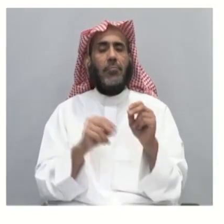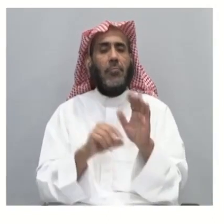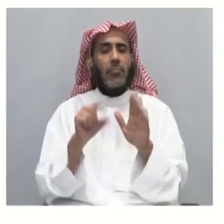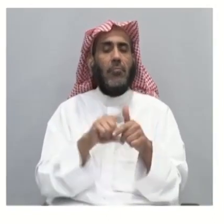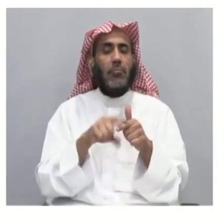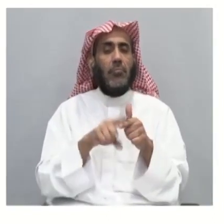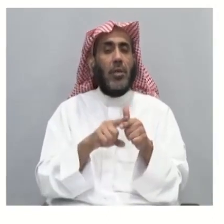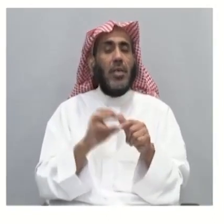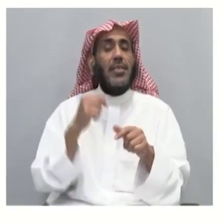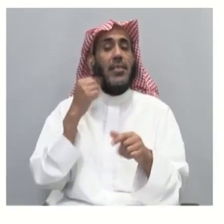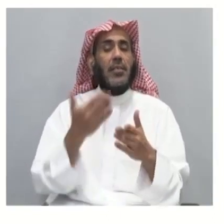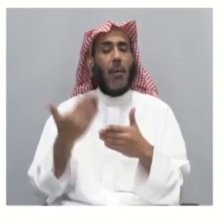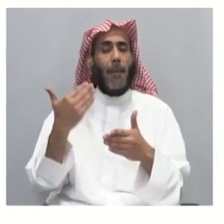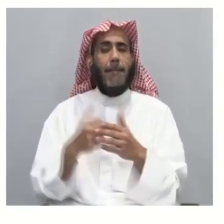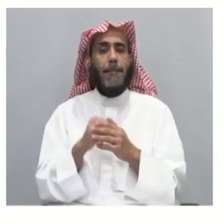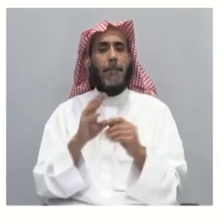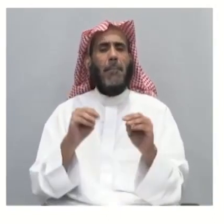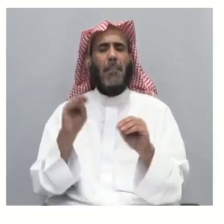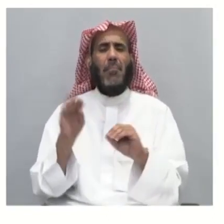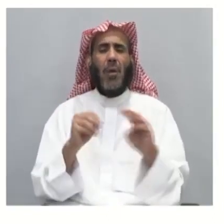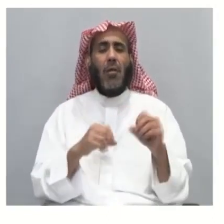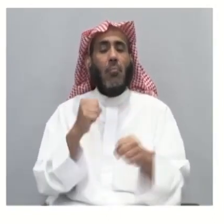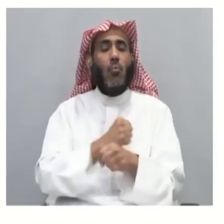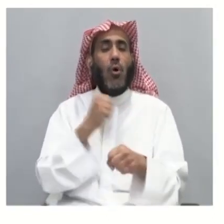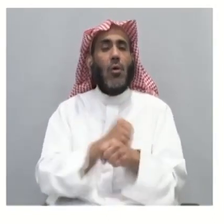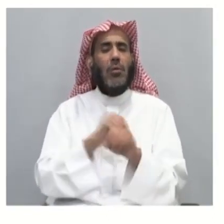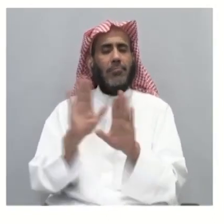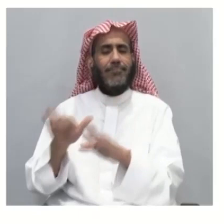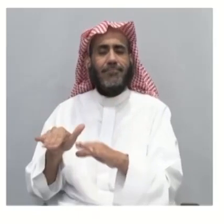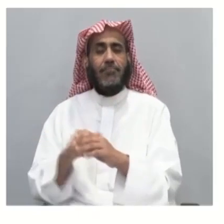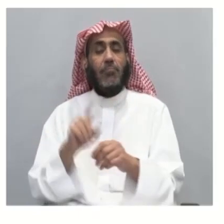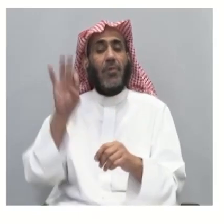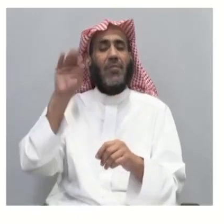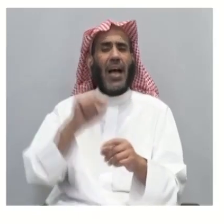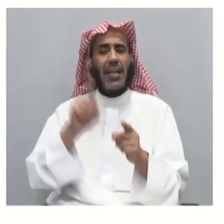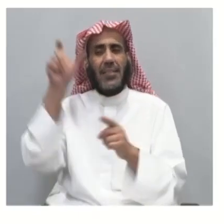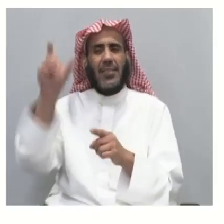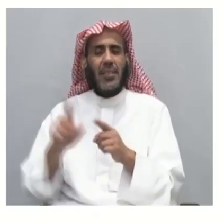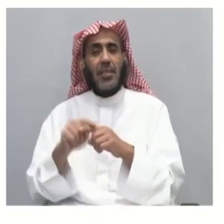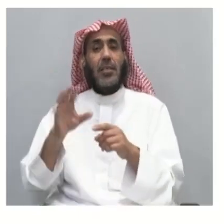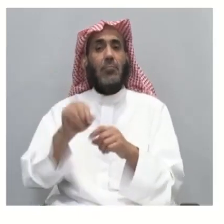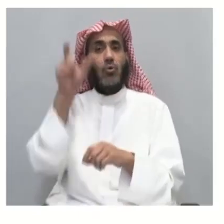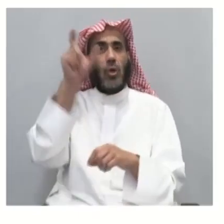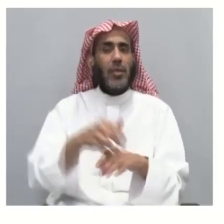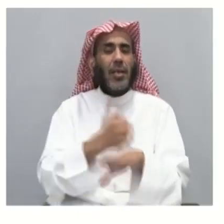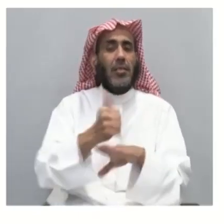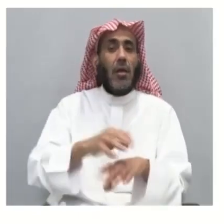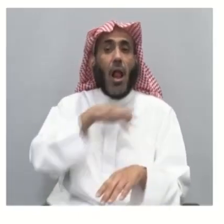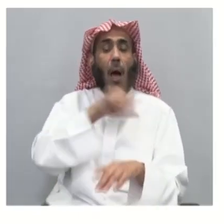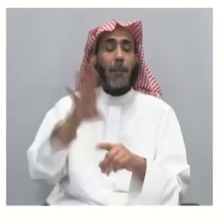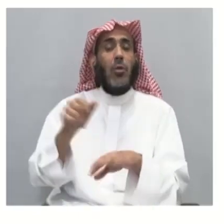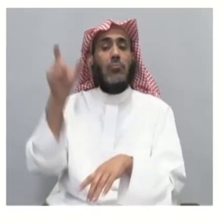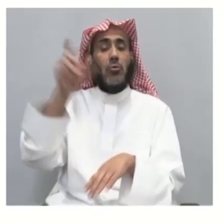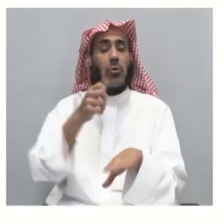الفقره السابقه من بعض الادوار الموجوده فهد اشرنا اليه بانه شخصيه رئيسه الاب كذلك شخصيه